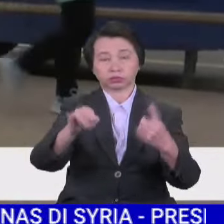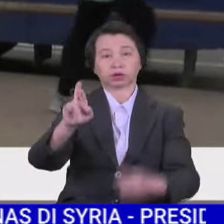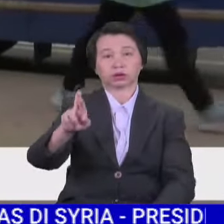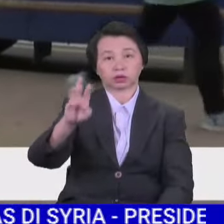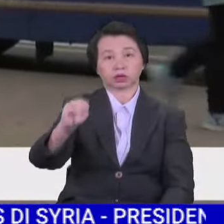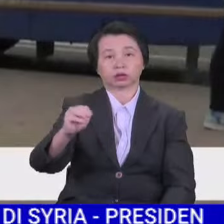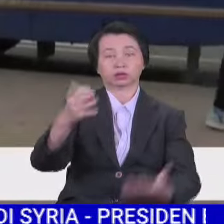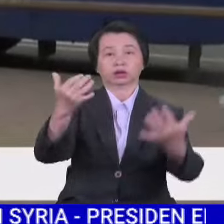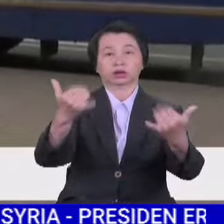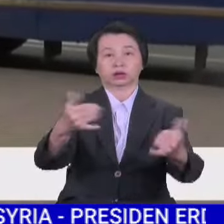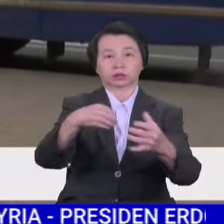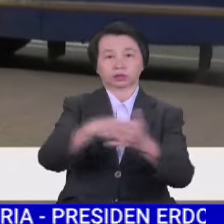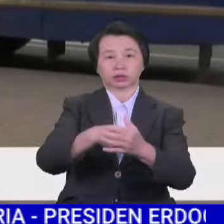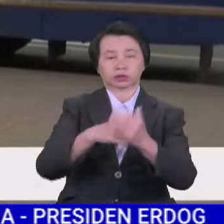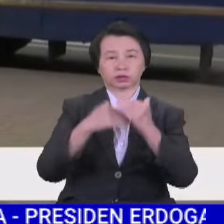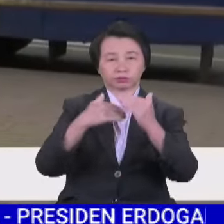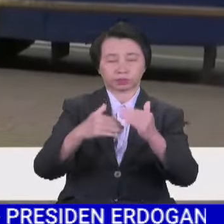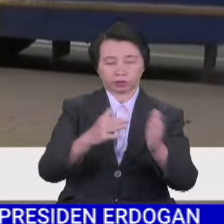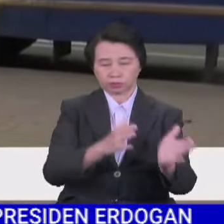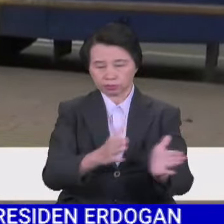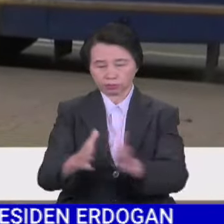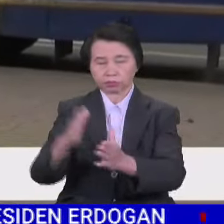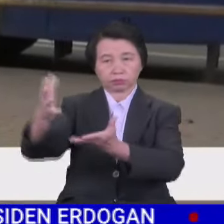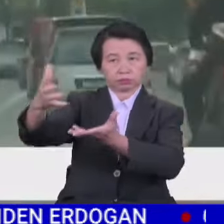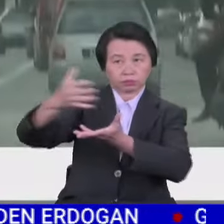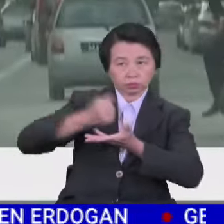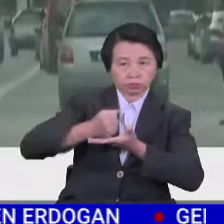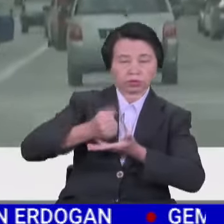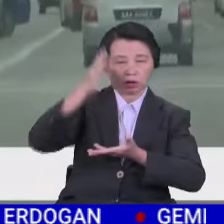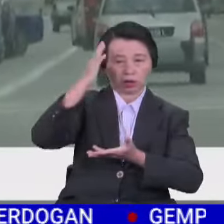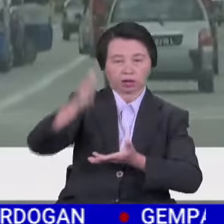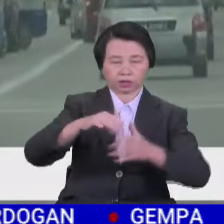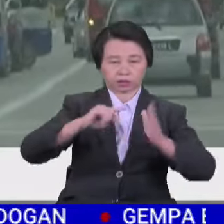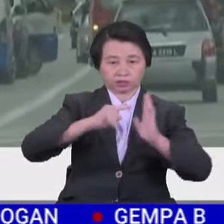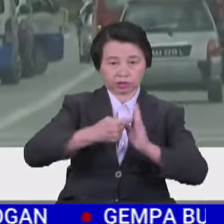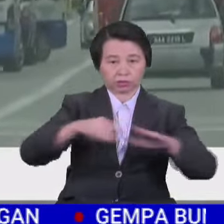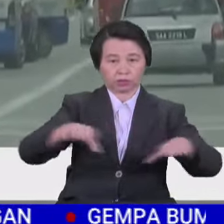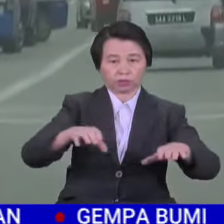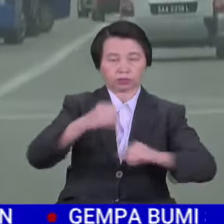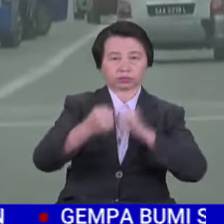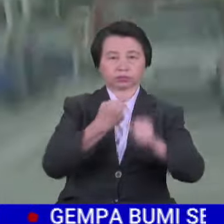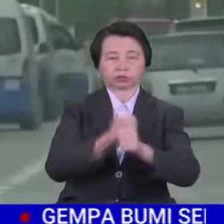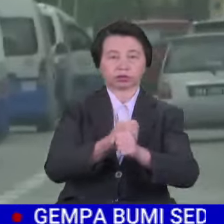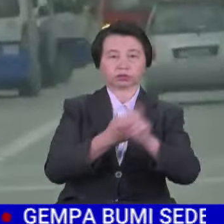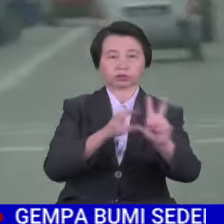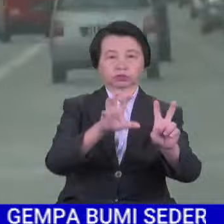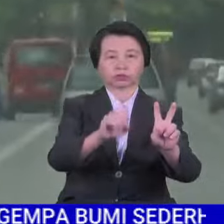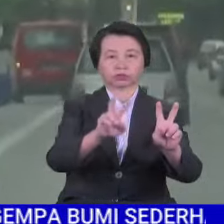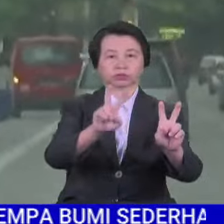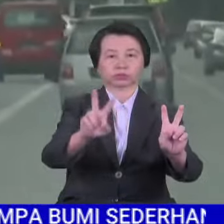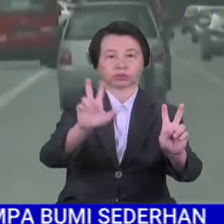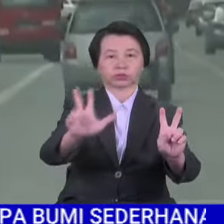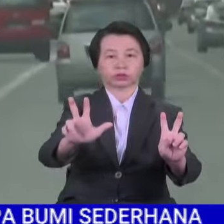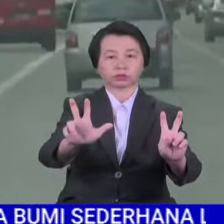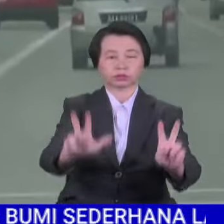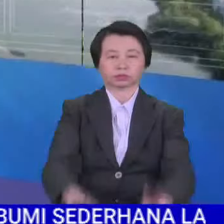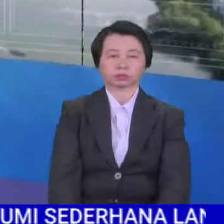Ringgit yang kini dalam peringkat perancangan perolehan dan dijaga dilaksanakan pada tahun 2020